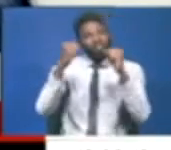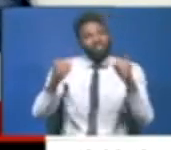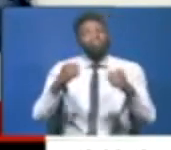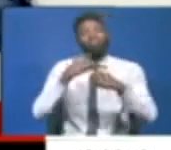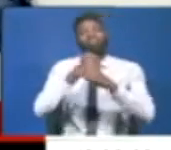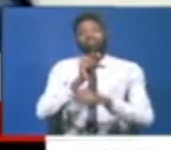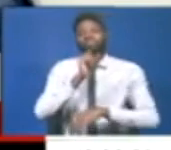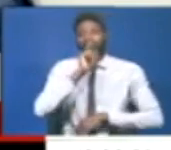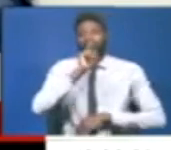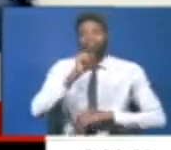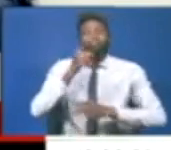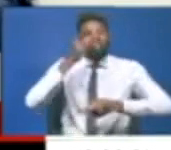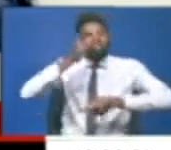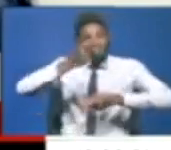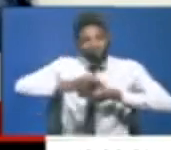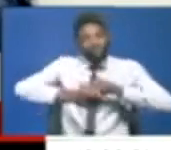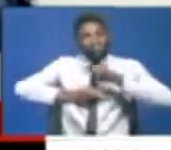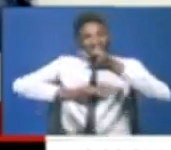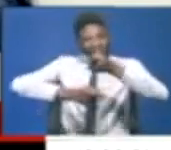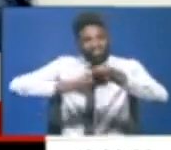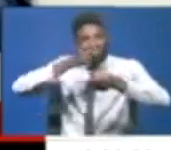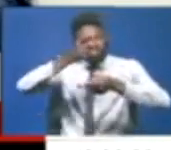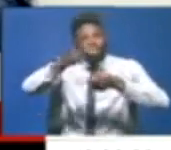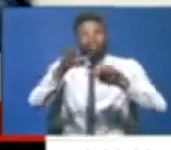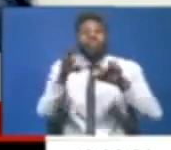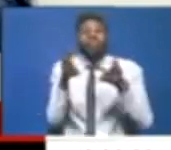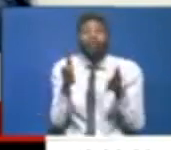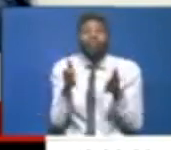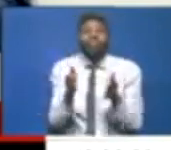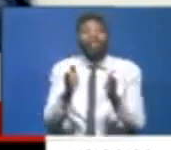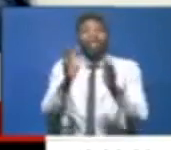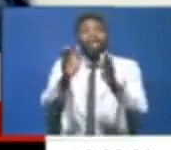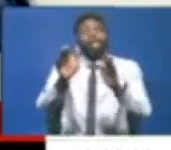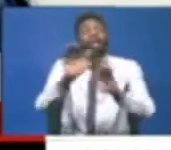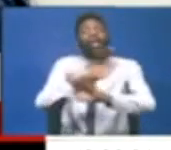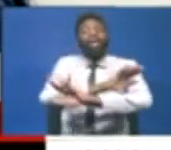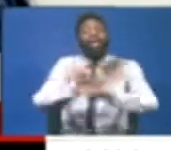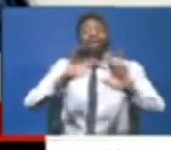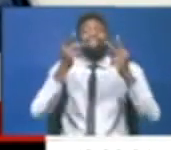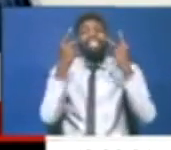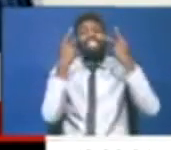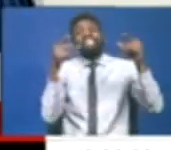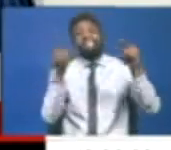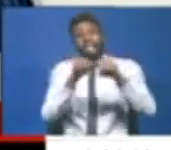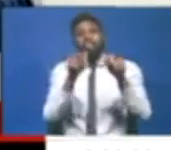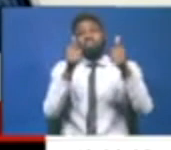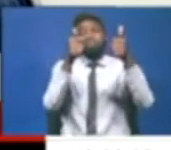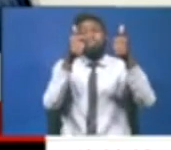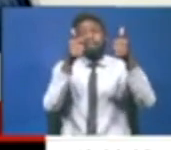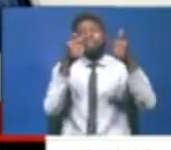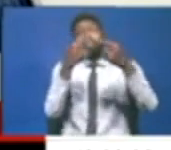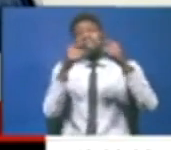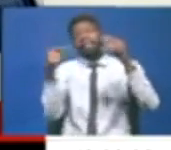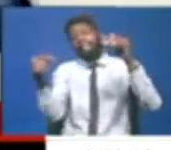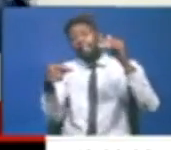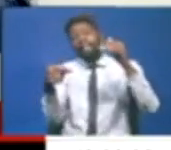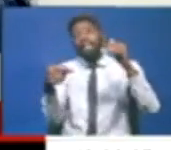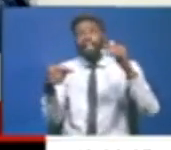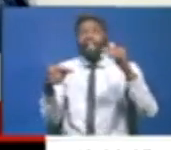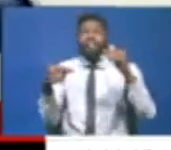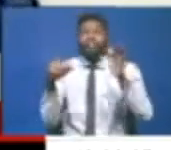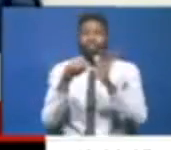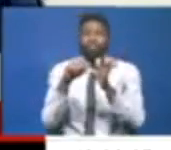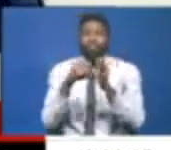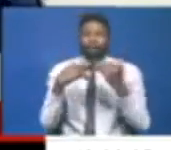inaenda katika hali ambayo haitakuwa tu inaonekana ni kama ambayo iko sawa, lakini itakuwa sawa kabisa.